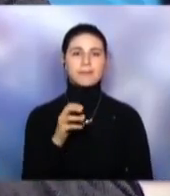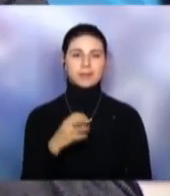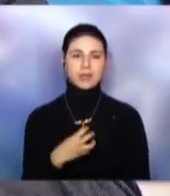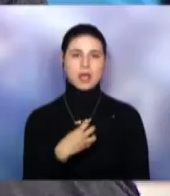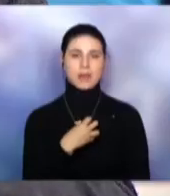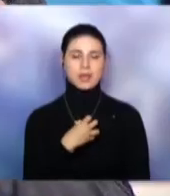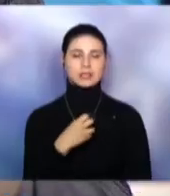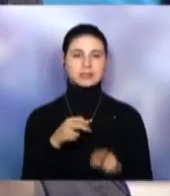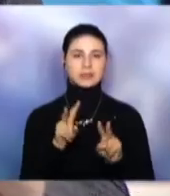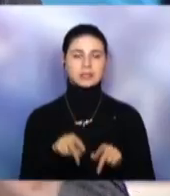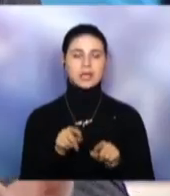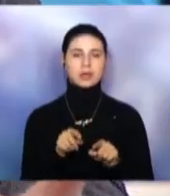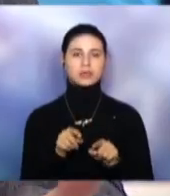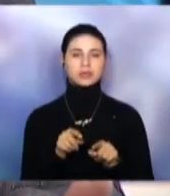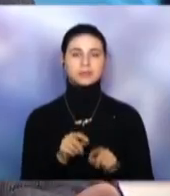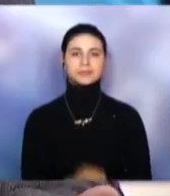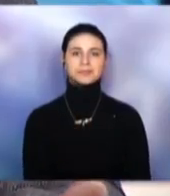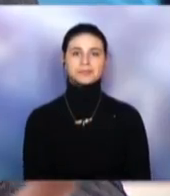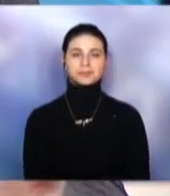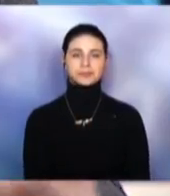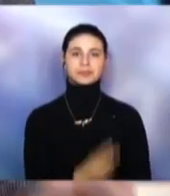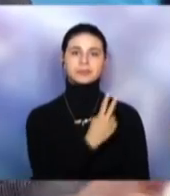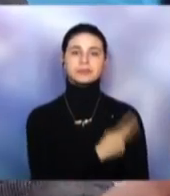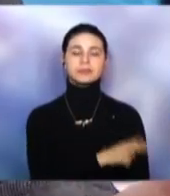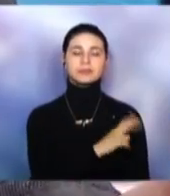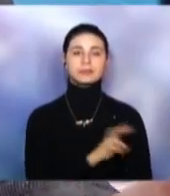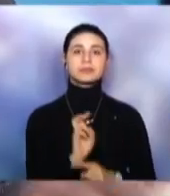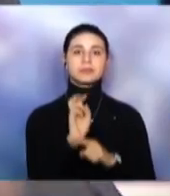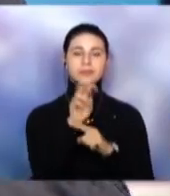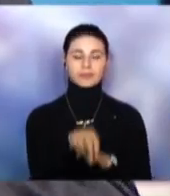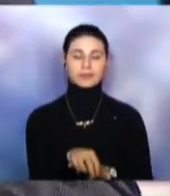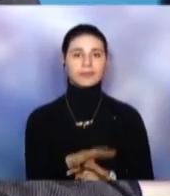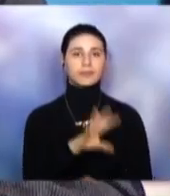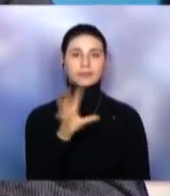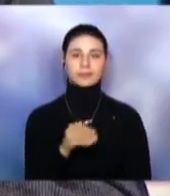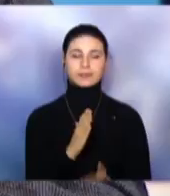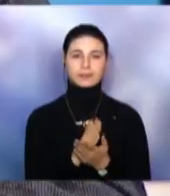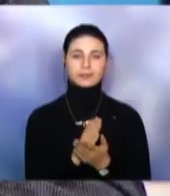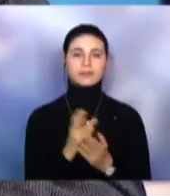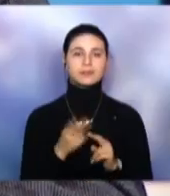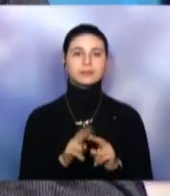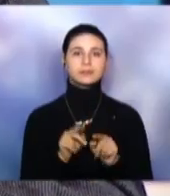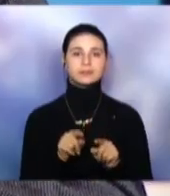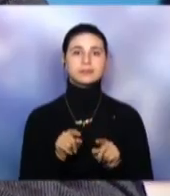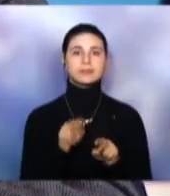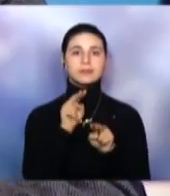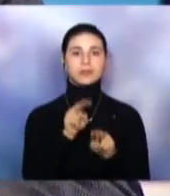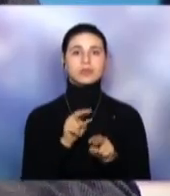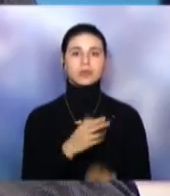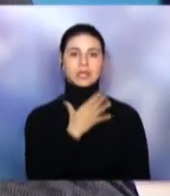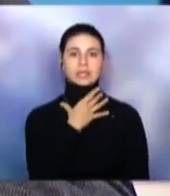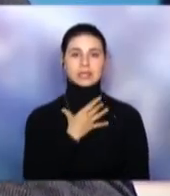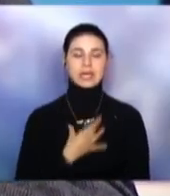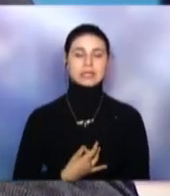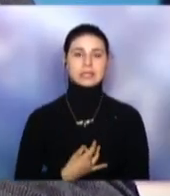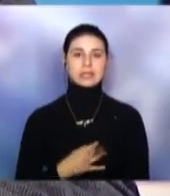აპარატი, რომელსაც ეს შესაბამის დაწესებულებაში და თითქმის ყველა კლინიკას გააჩნია. ეს მონიტორი დაიკიდებს და 24